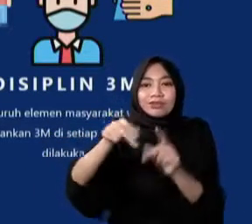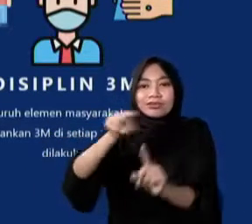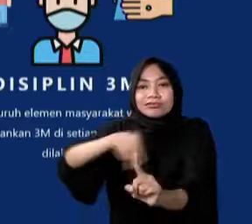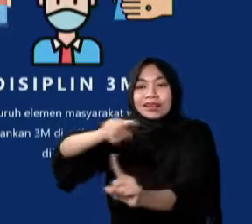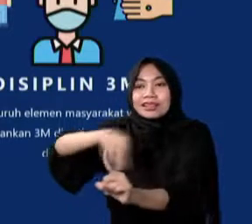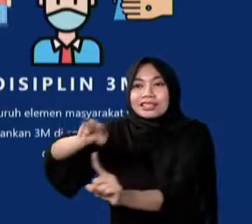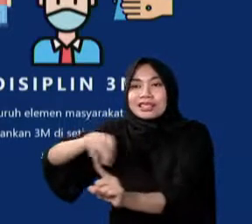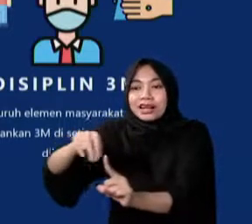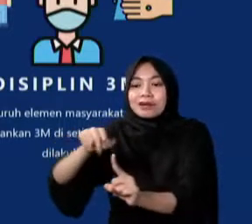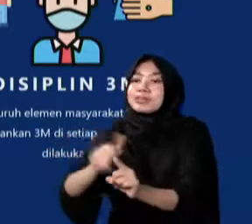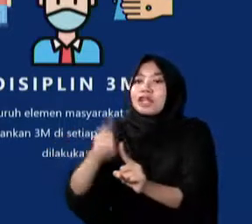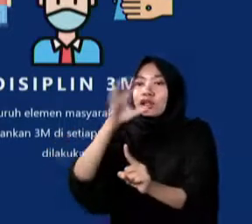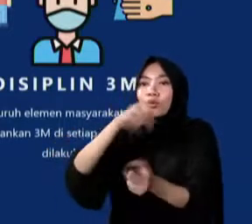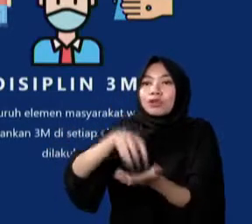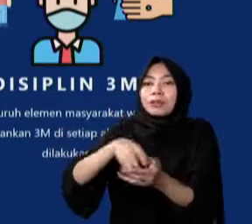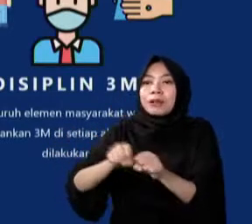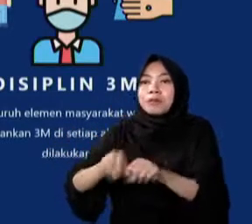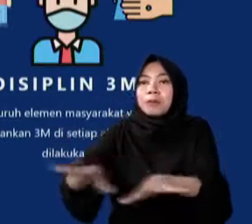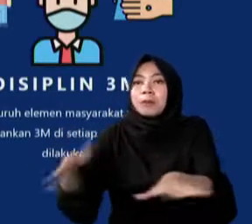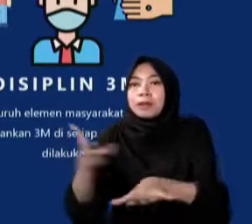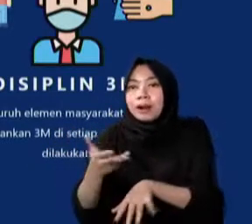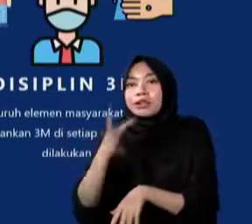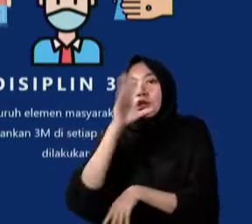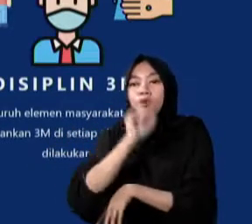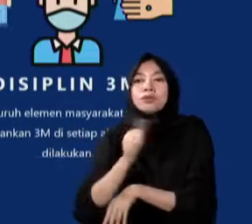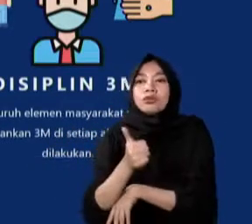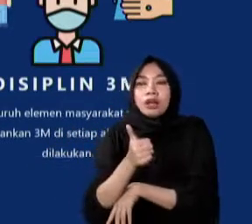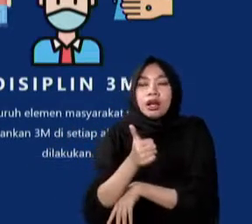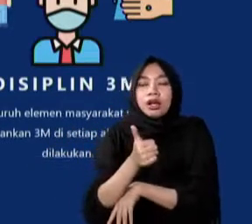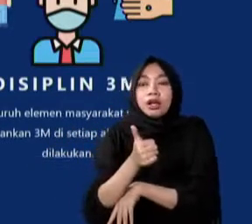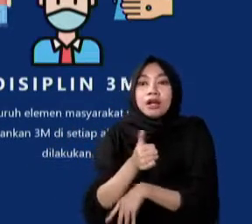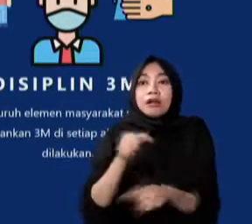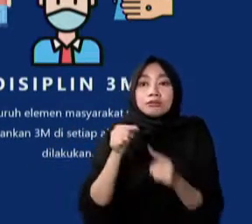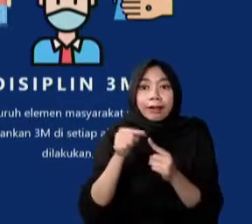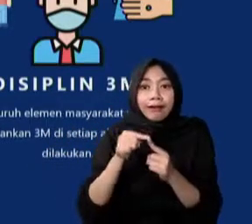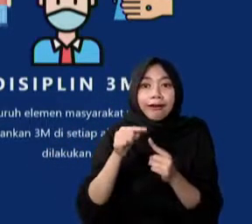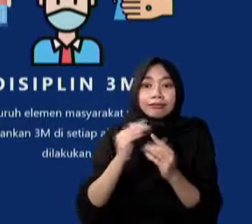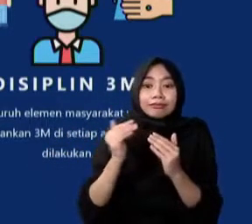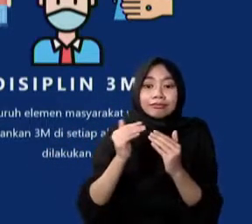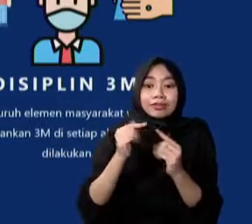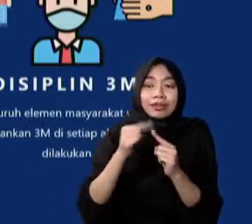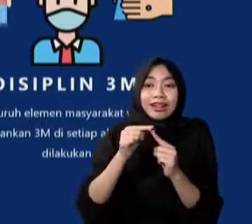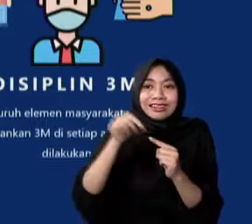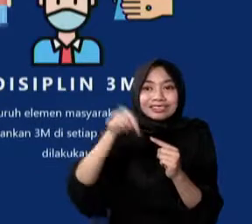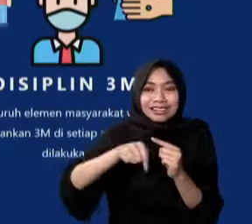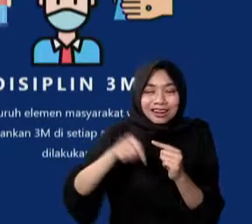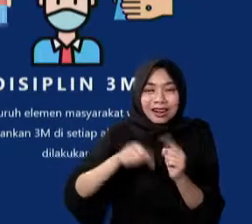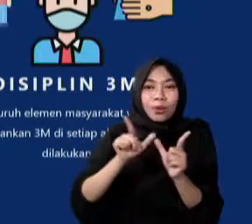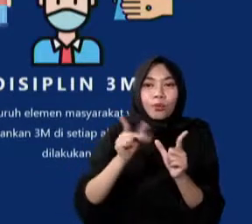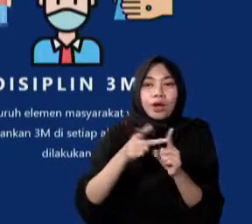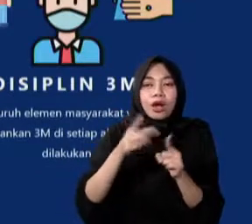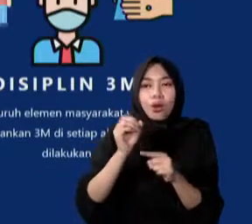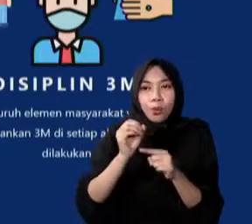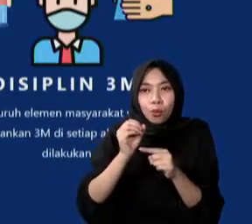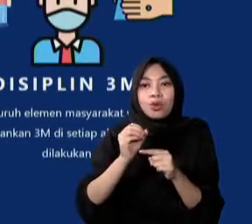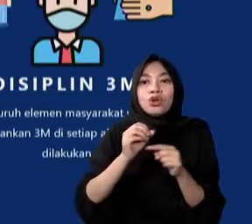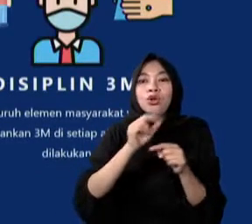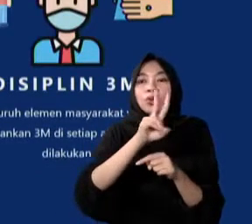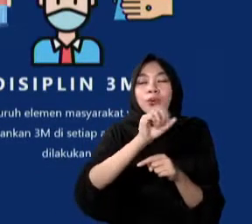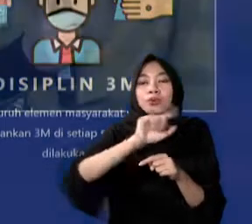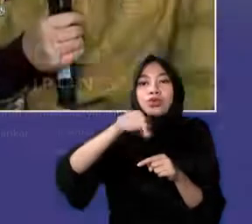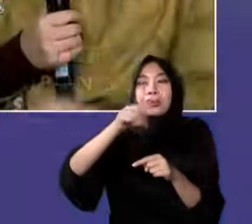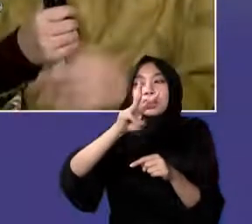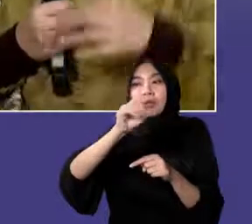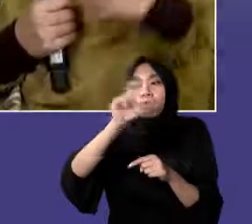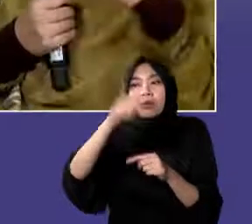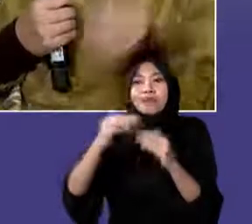dapat mengetahui penyebaran yang ada di masyarakat. Kita tingkatkan targetnya sekarang misalnya kan standar dari WHO dan CDC